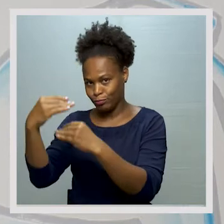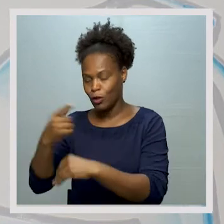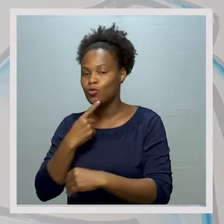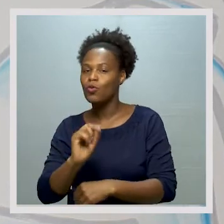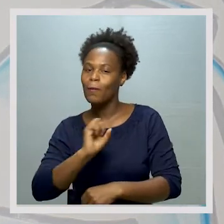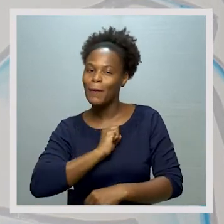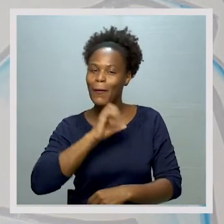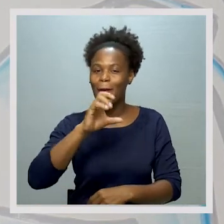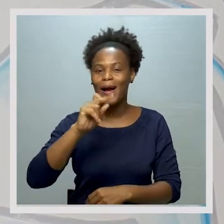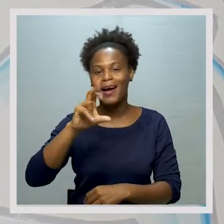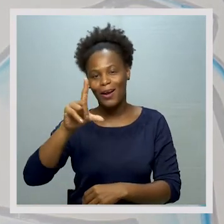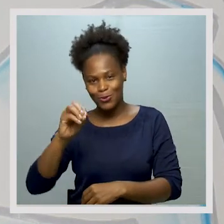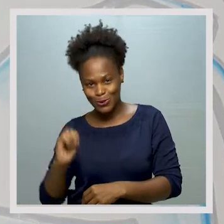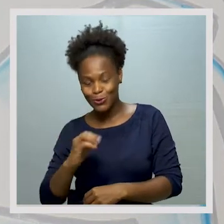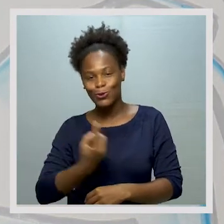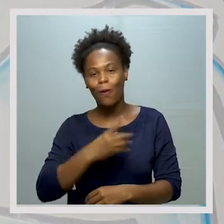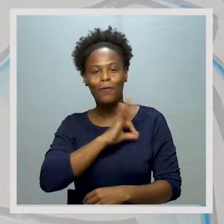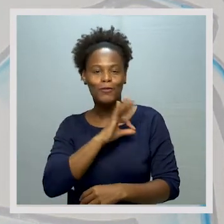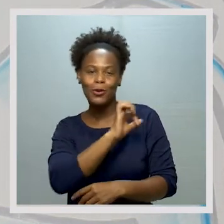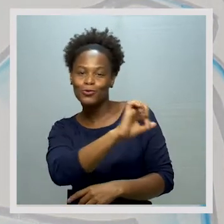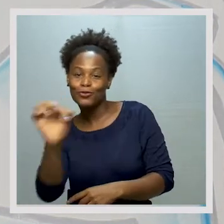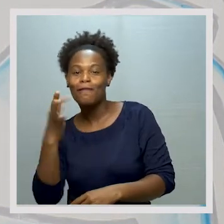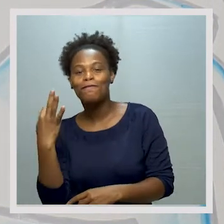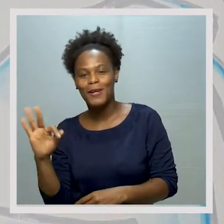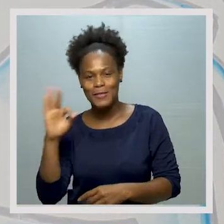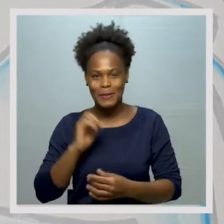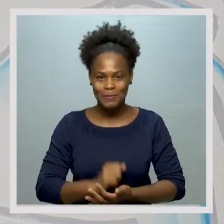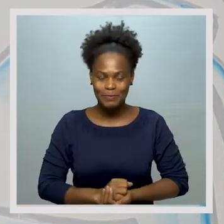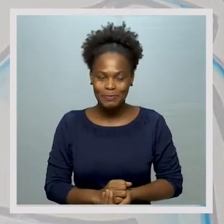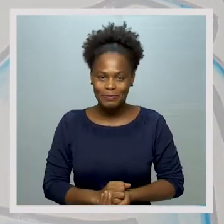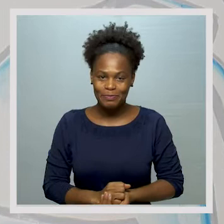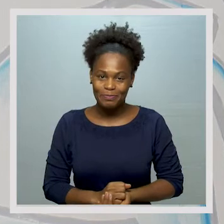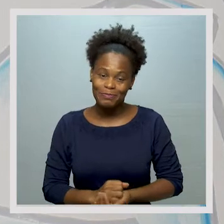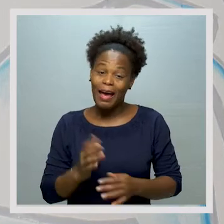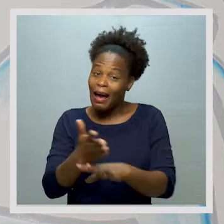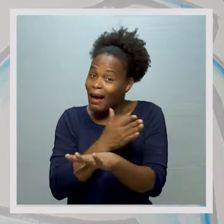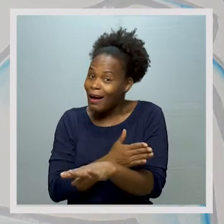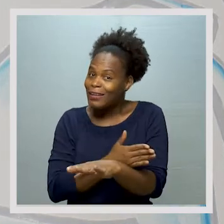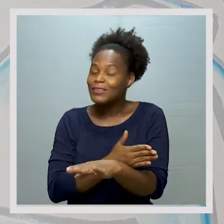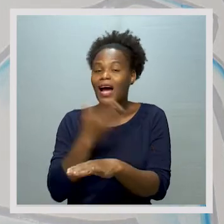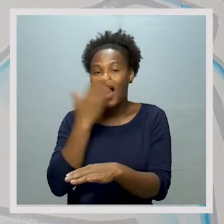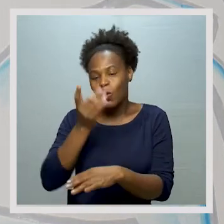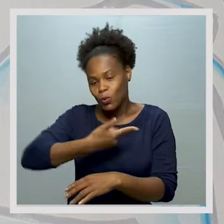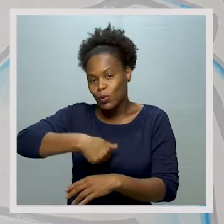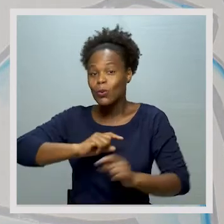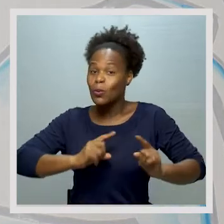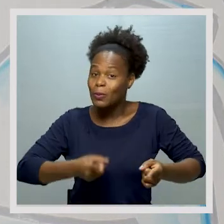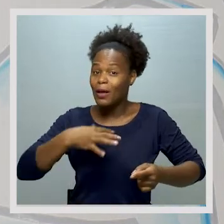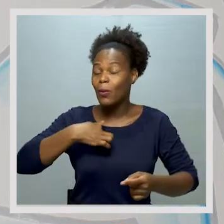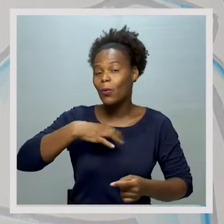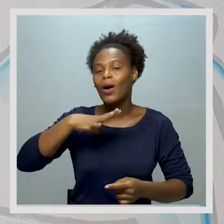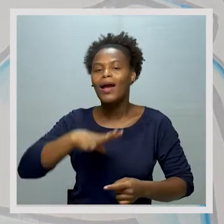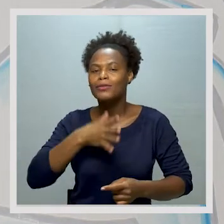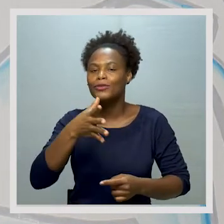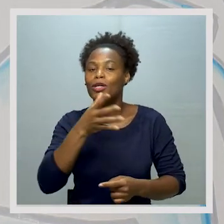Carlos Pereira, je suis votre professeur de français. Avant de commencer notre cours, je tiens à vous dire